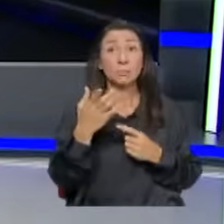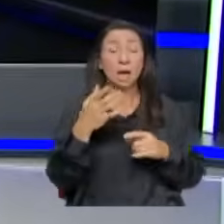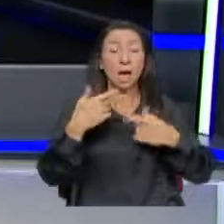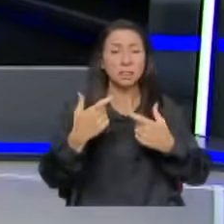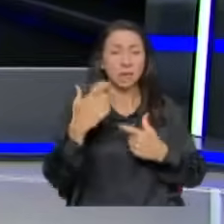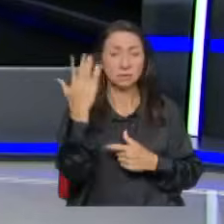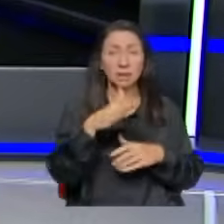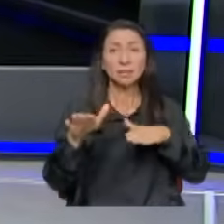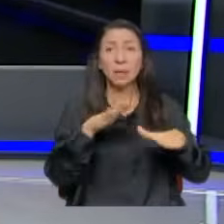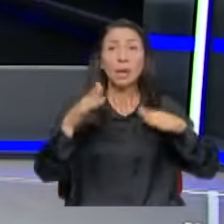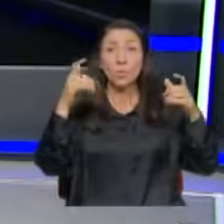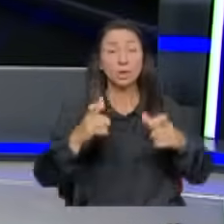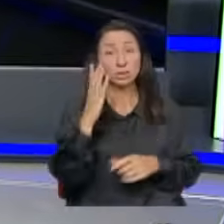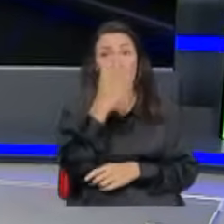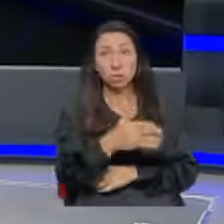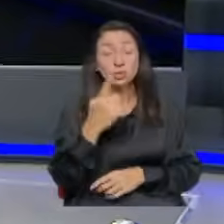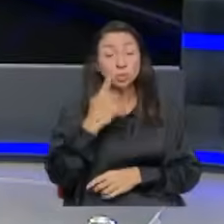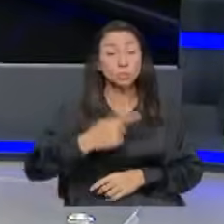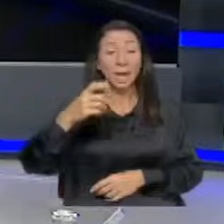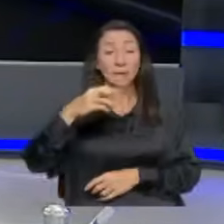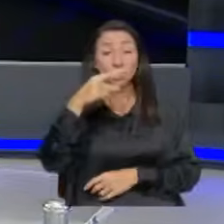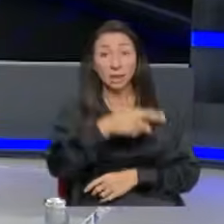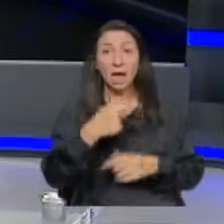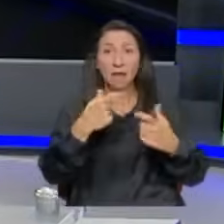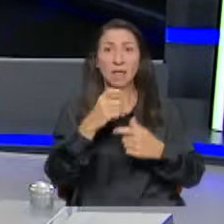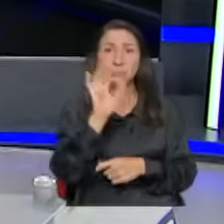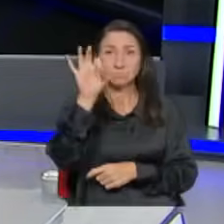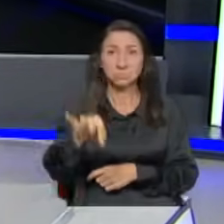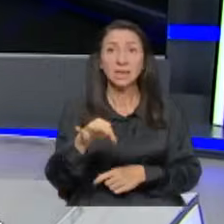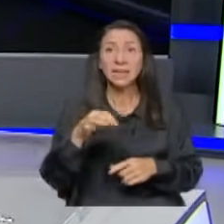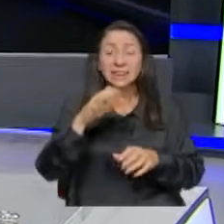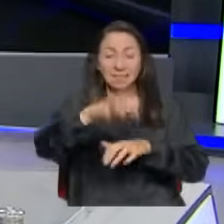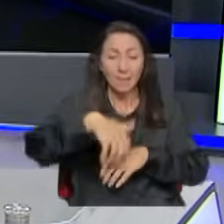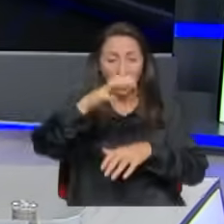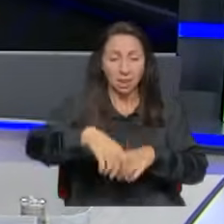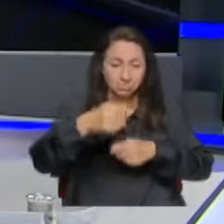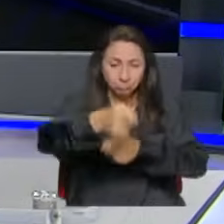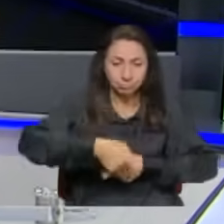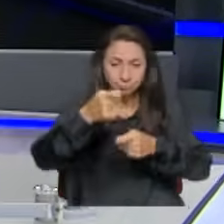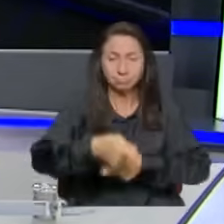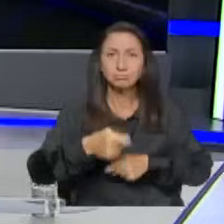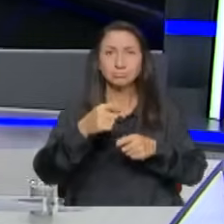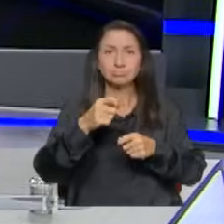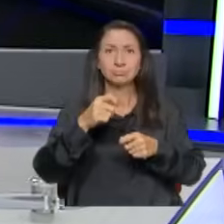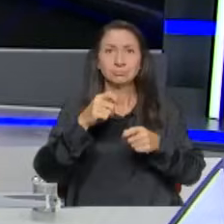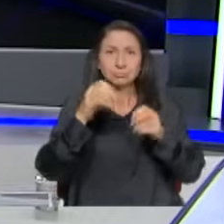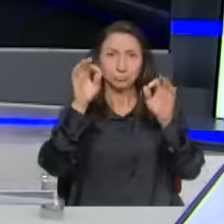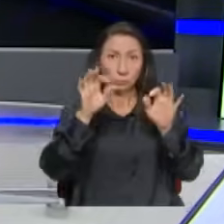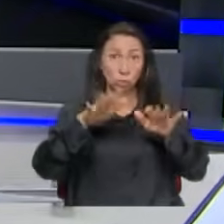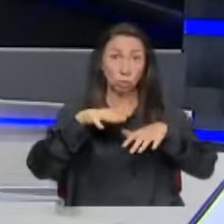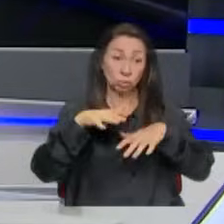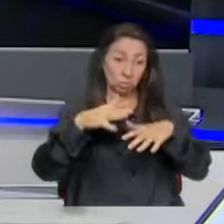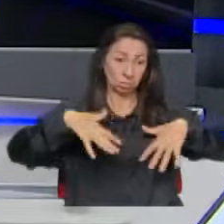Hatay'a gideceğiz deprem bölgesine gideceğiz Cumhurbaşkanı Erdoğan hatay'daydı temel atma törenine katıldı orada ve